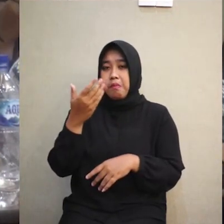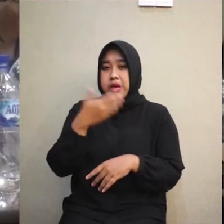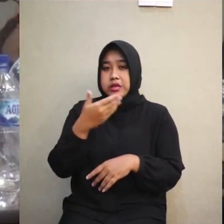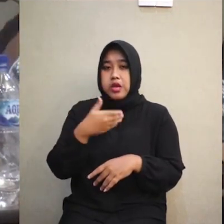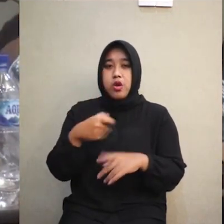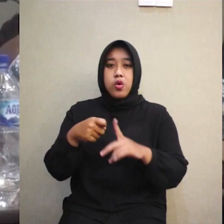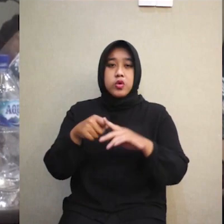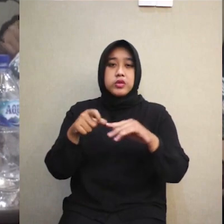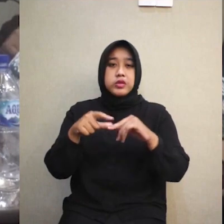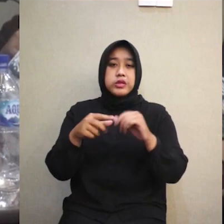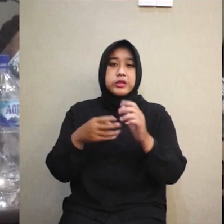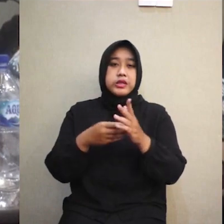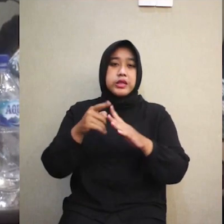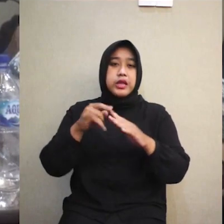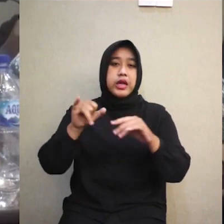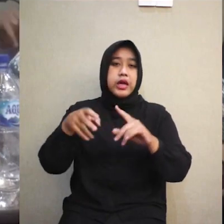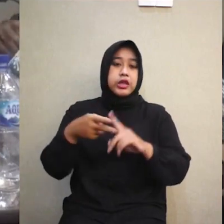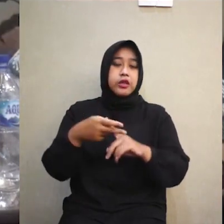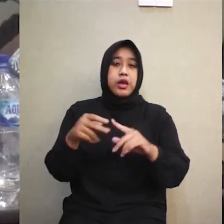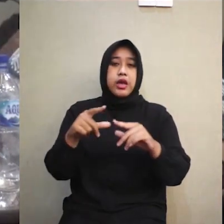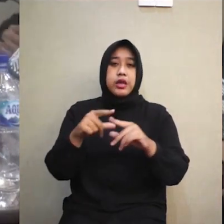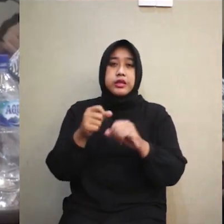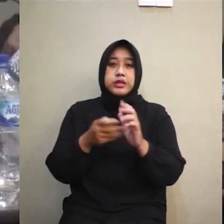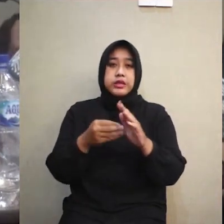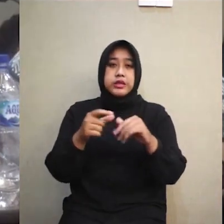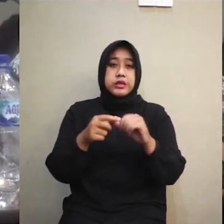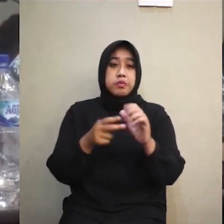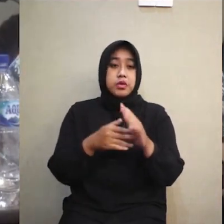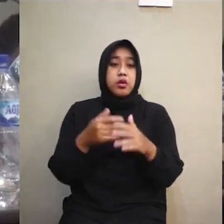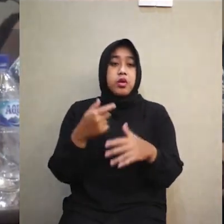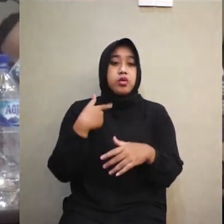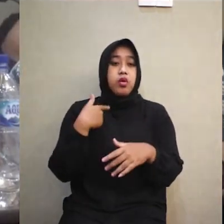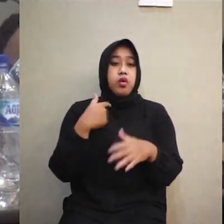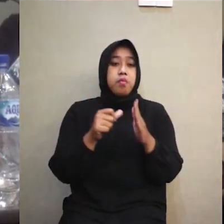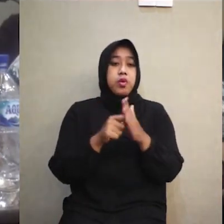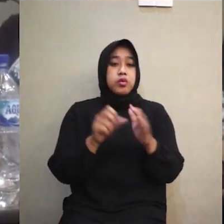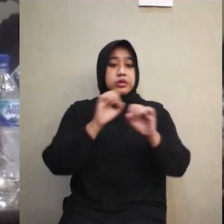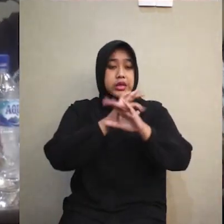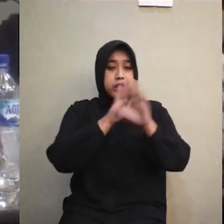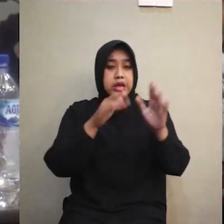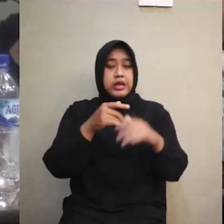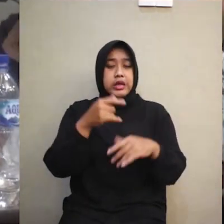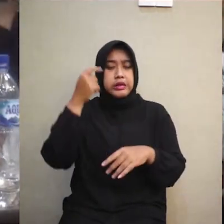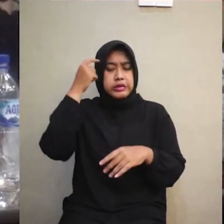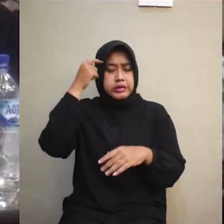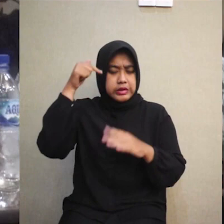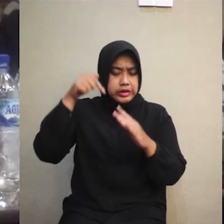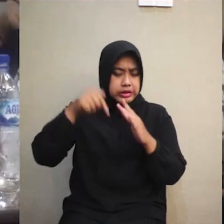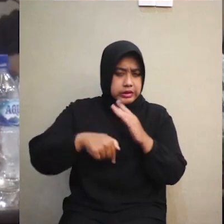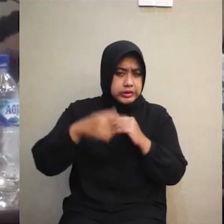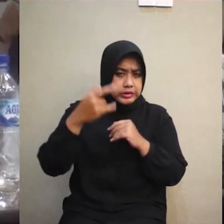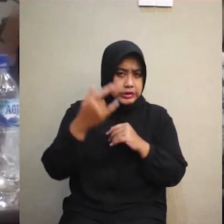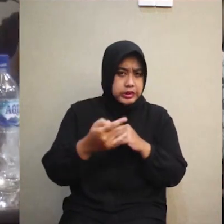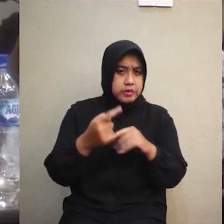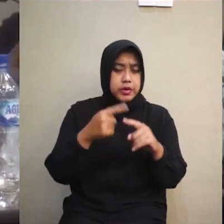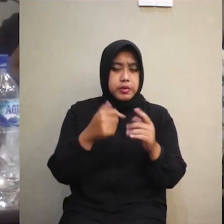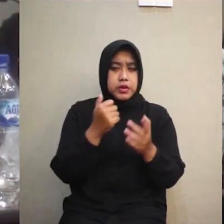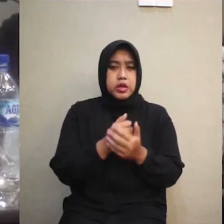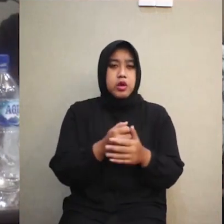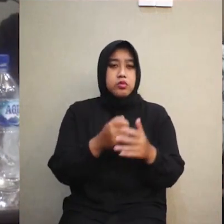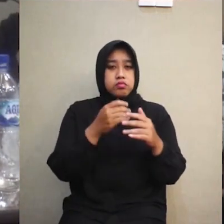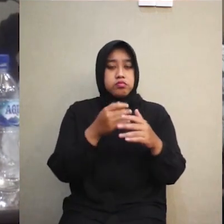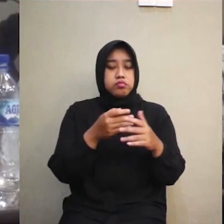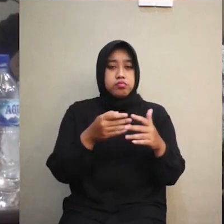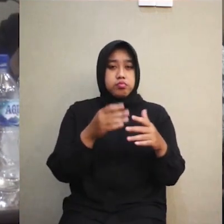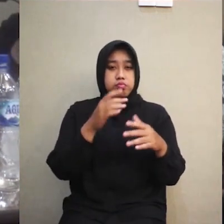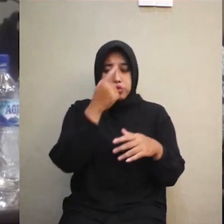engagement kira-kira gitu jadi dijelaskan Pak kita tetap kritis tapi kita tetap